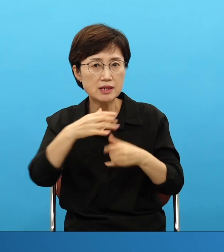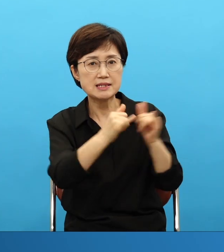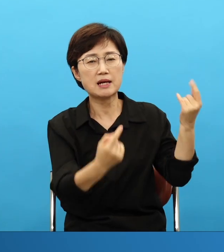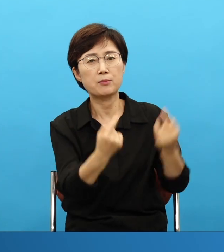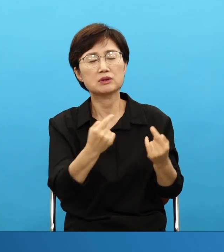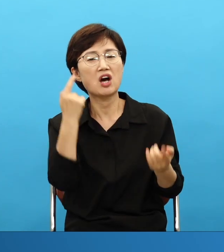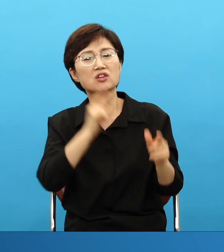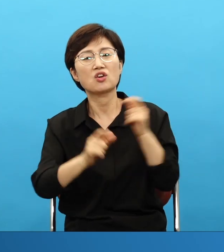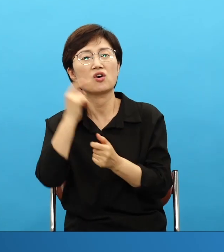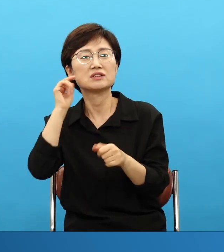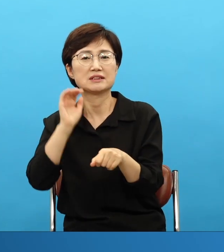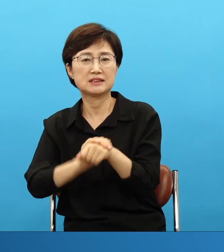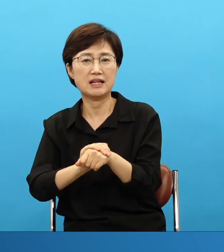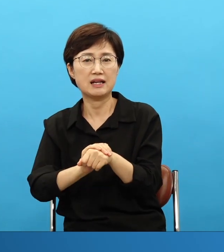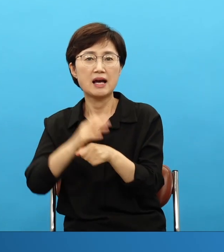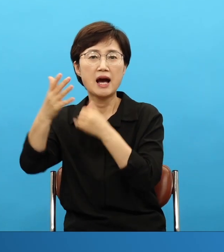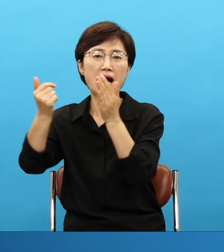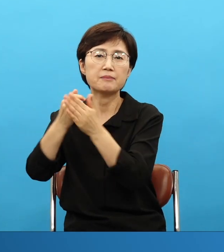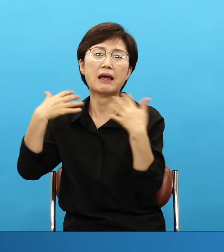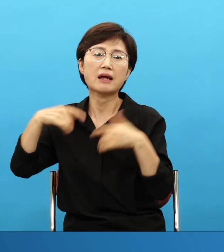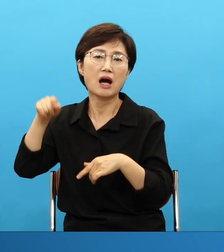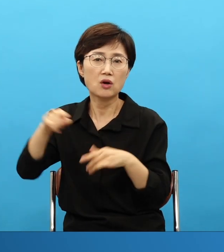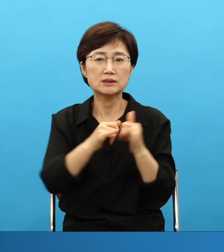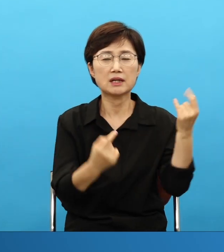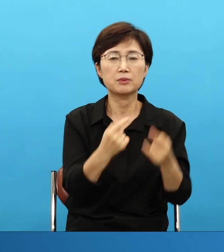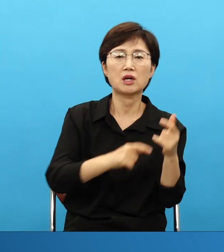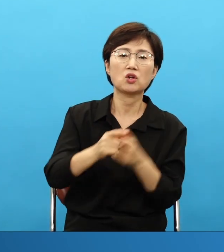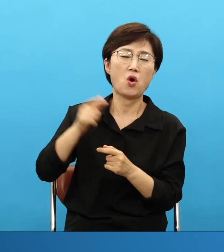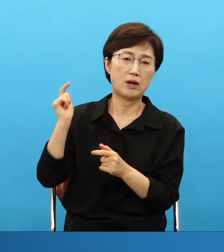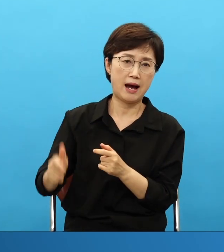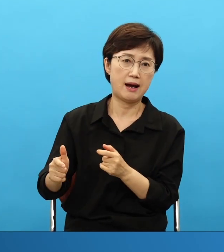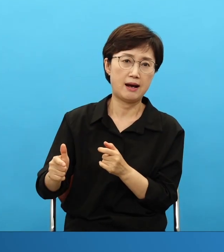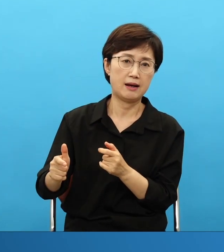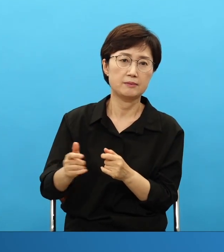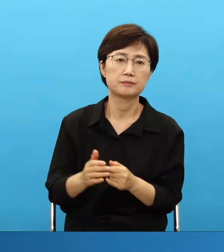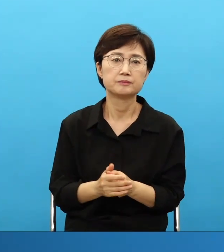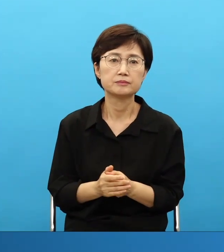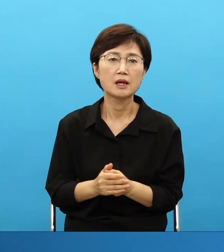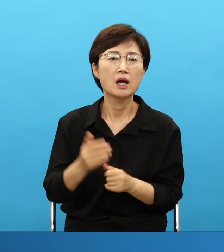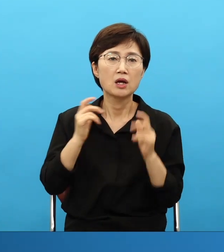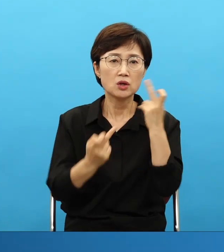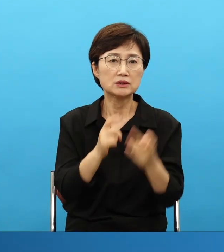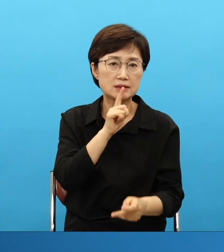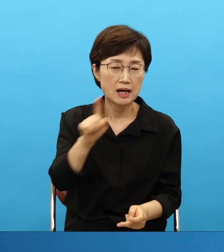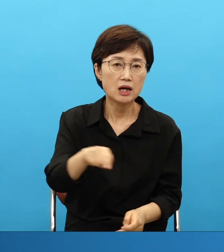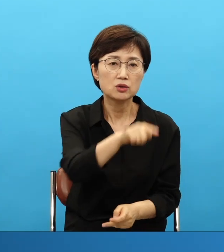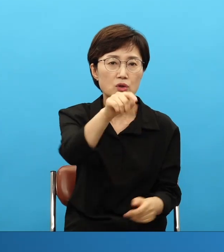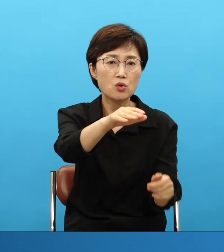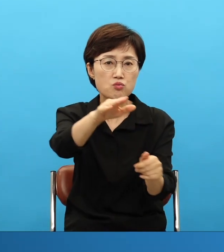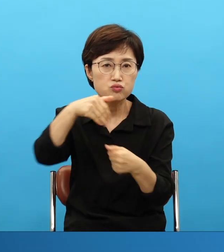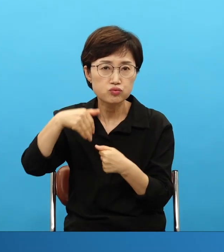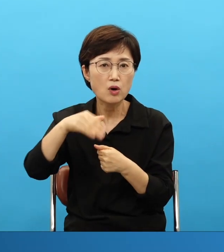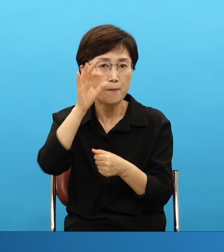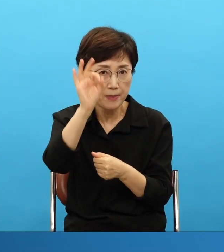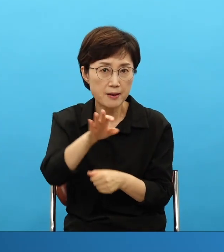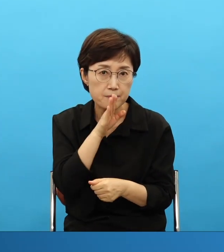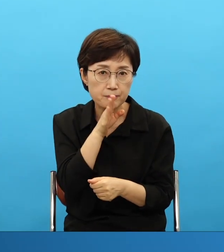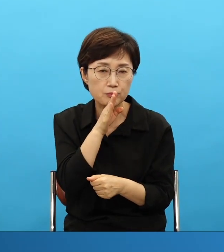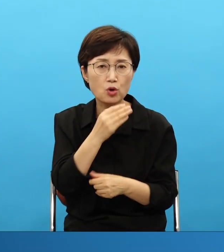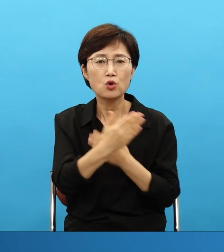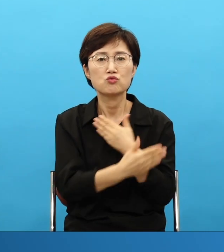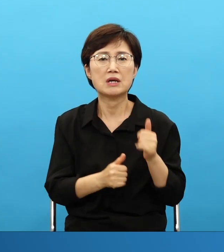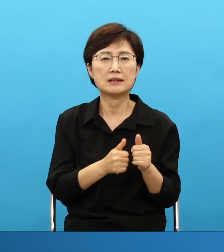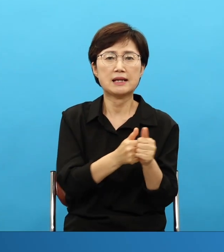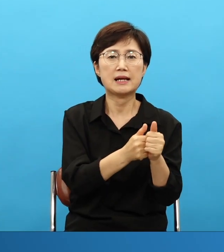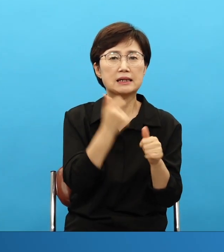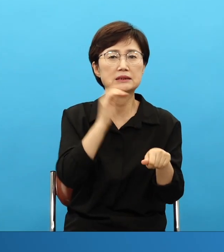사람보다 지혜롭고 하나님의 약하심이 사람보다 강하니라 형제들아 너희를 부르심을 보라